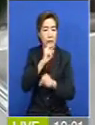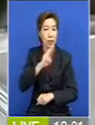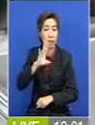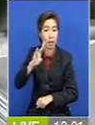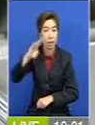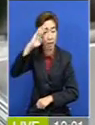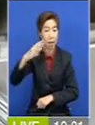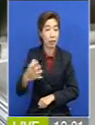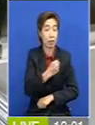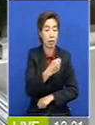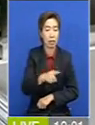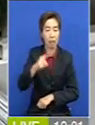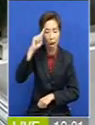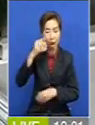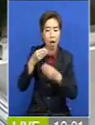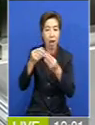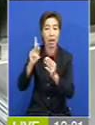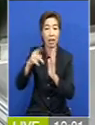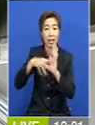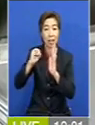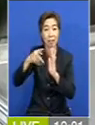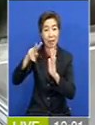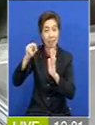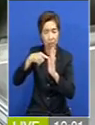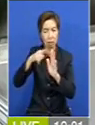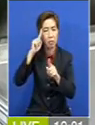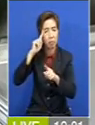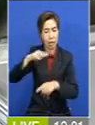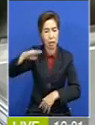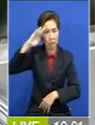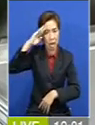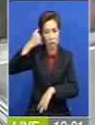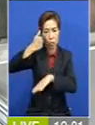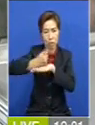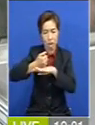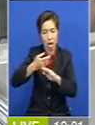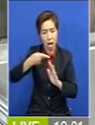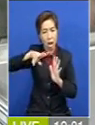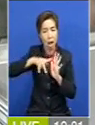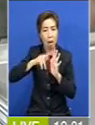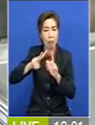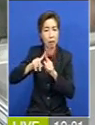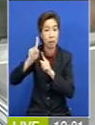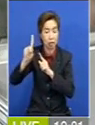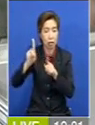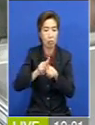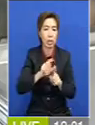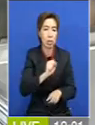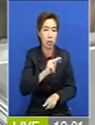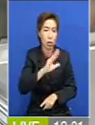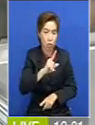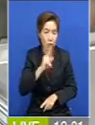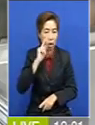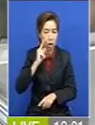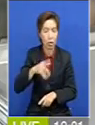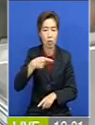พลเอกประยุทธ์ก็ไว้วางใจให้บิ๊กโชยขึ้นเป็นแม่ทัพภาคที่1ค่ะแถมยังนั่งเก้าอี้สนช.แล้วก็ยังควบตำแหน่งของผอ.ศูนย์ปรองดองหรือว่